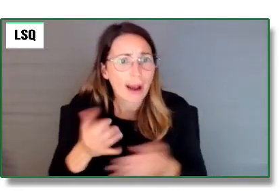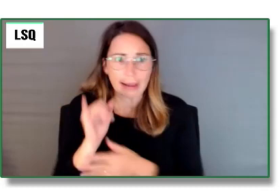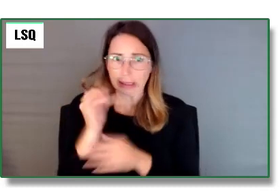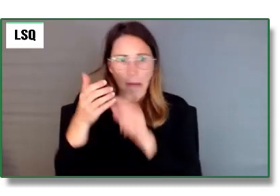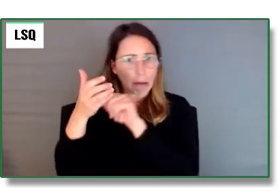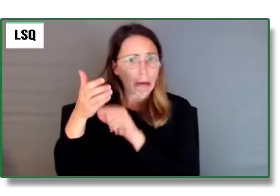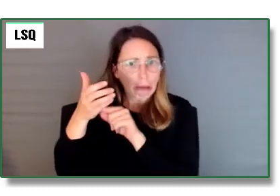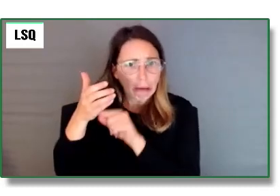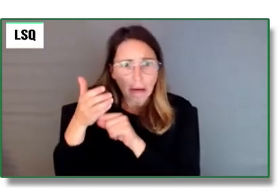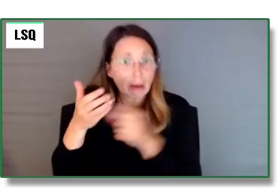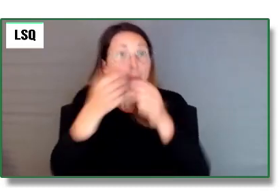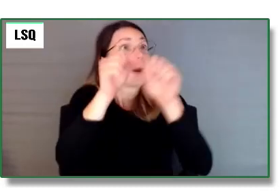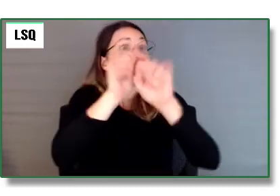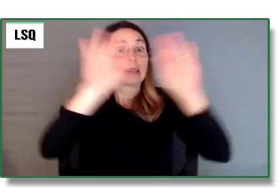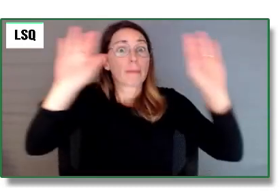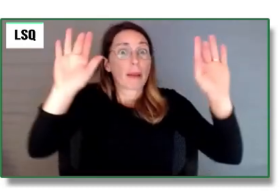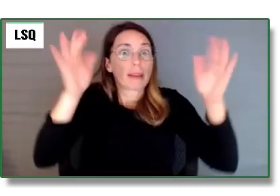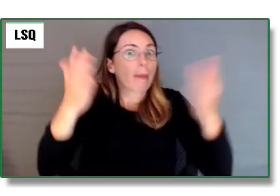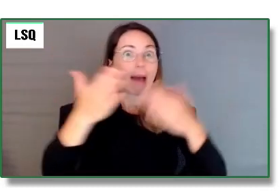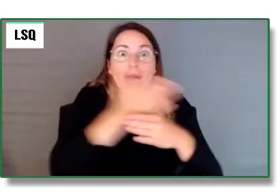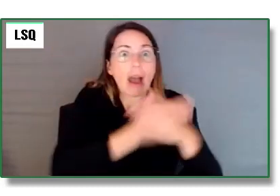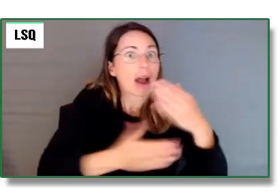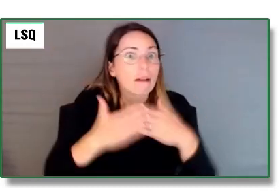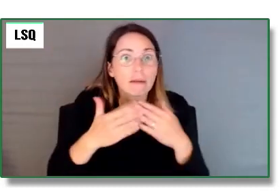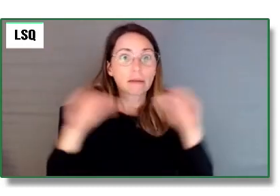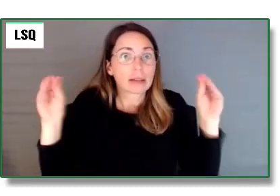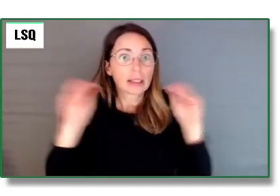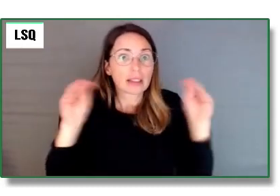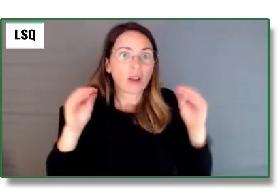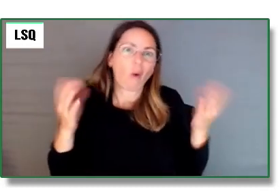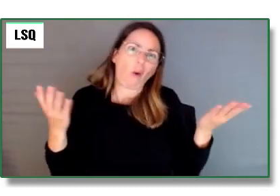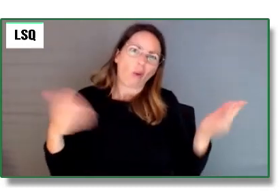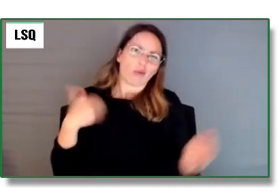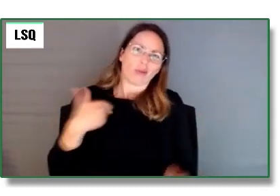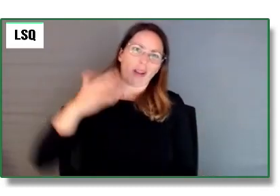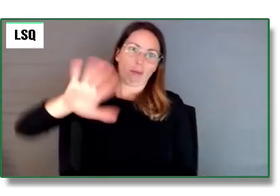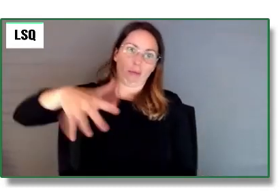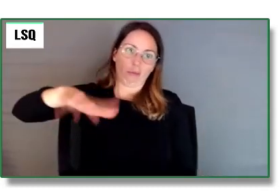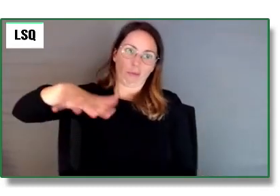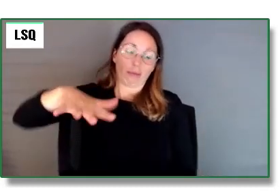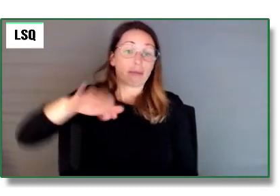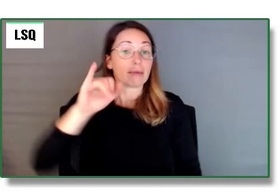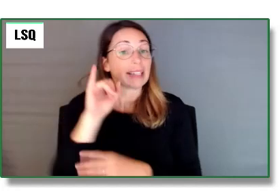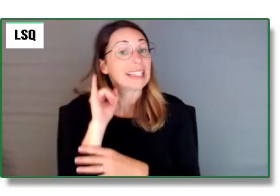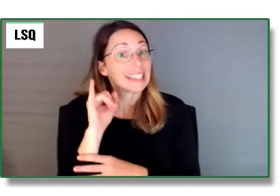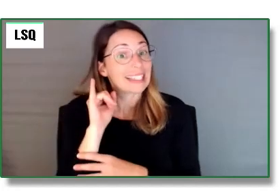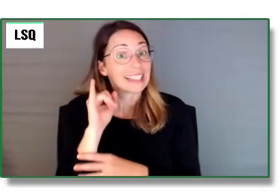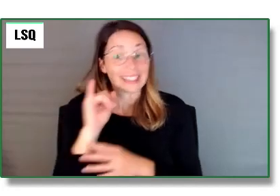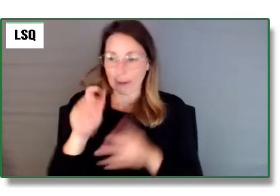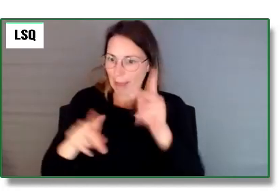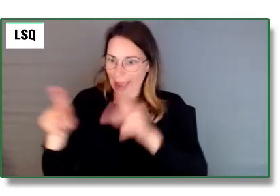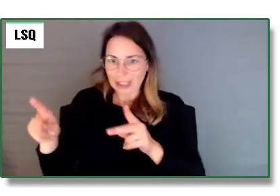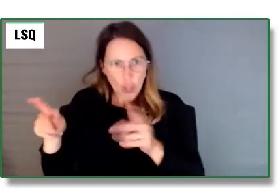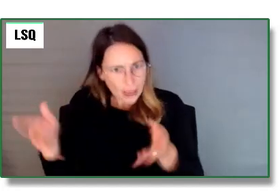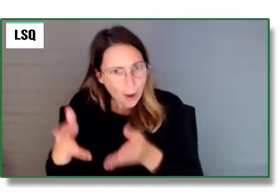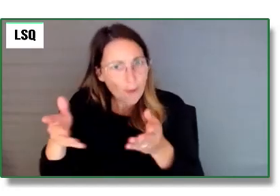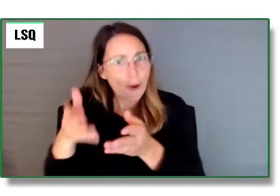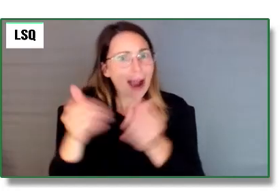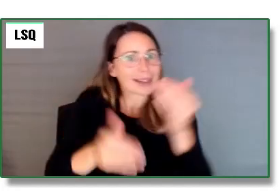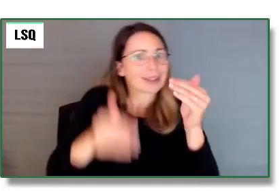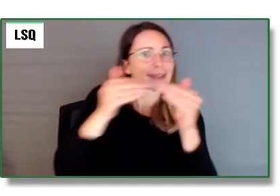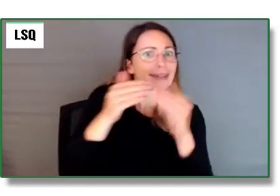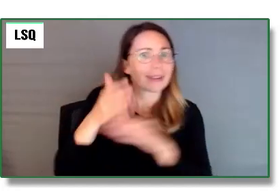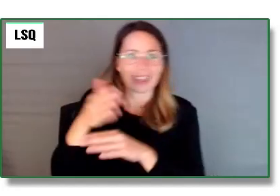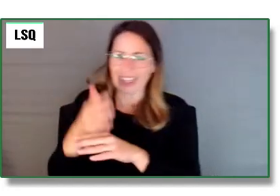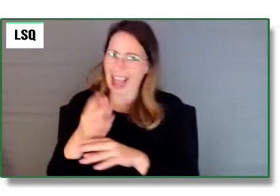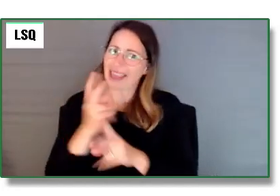aviser le client? Ce n'est pas très utile. Ceux qui travaillent dans le domaine de l'accessibilité et de l'inclusion font attention à ne pas confondre ces deux choses. Et lorsque